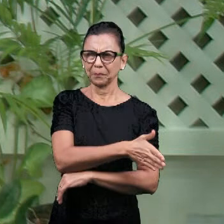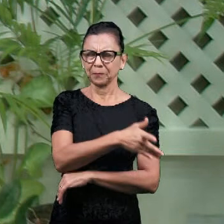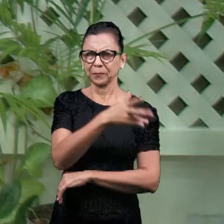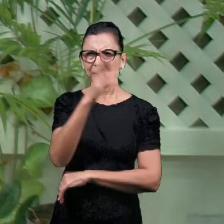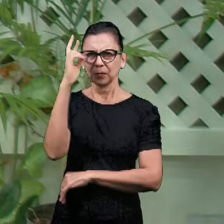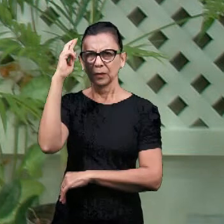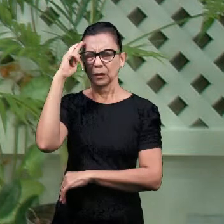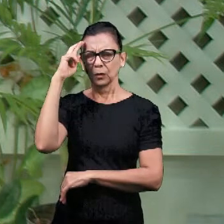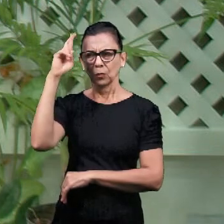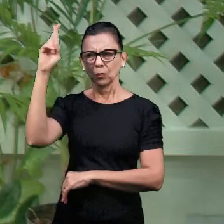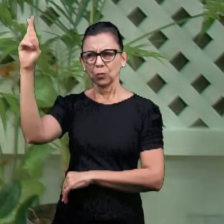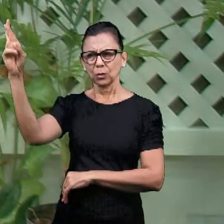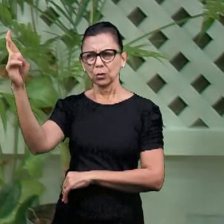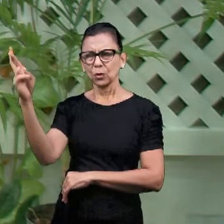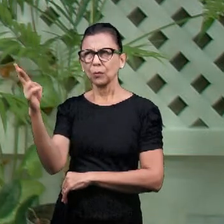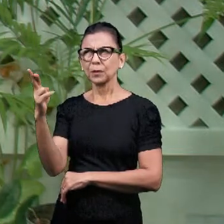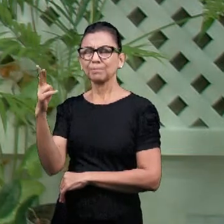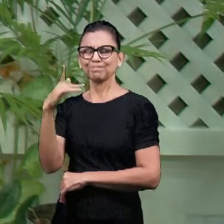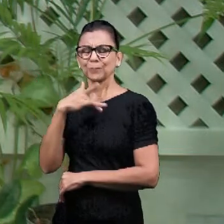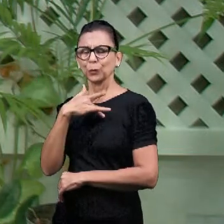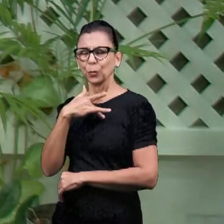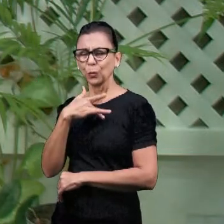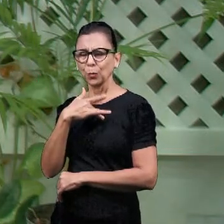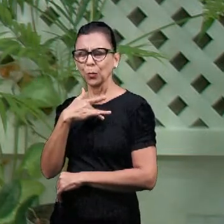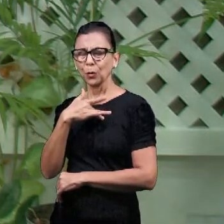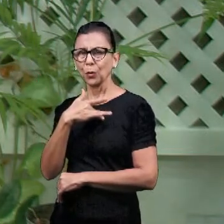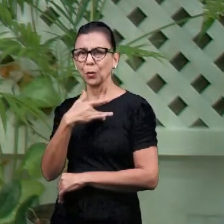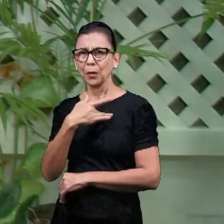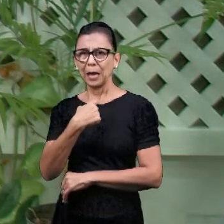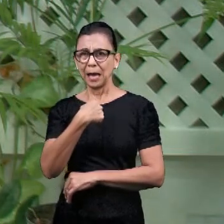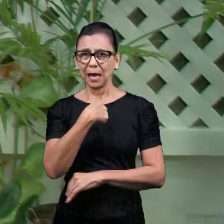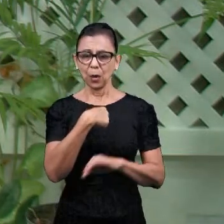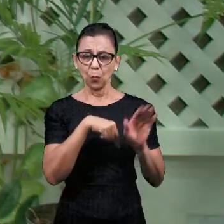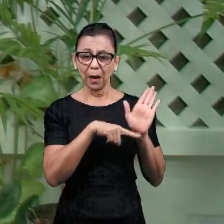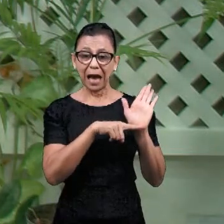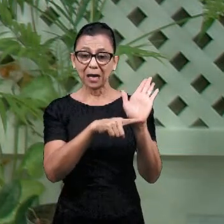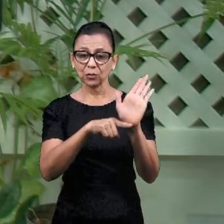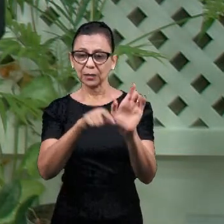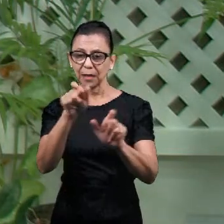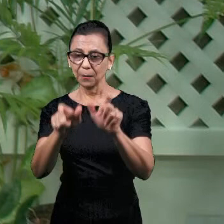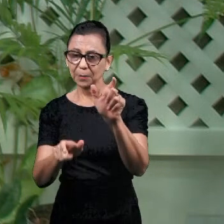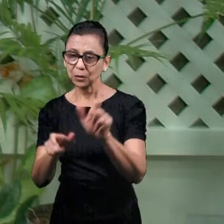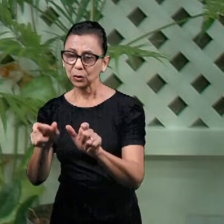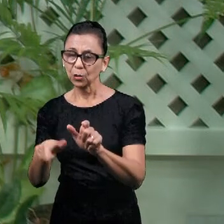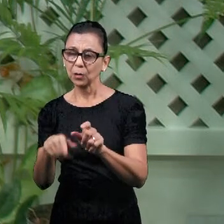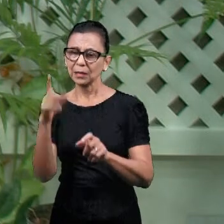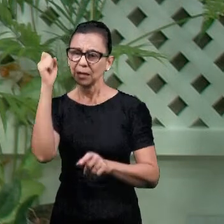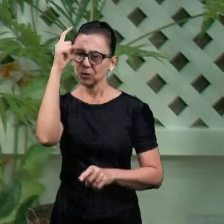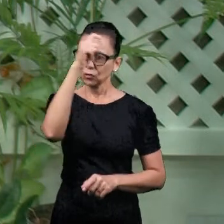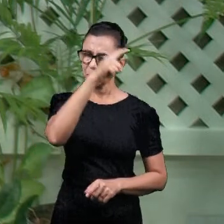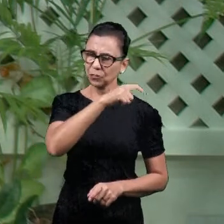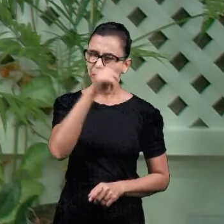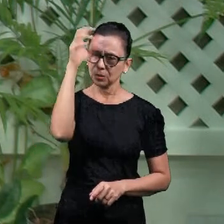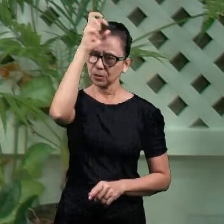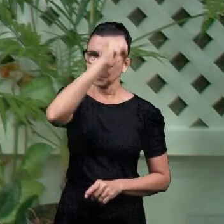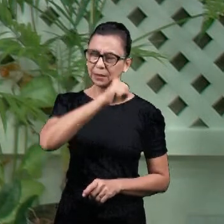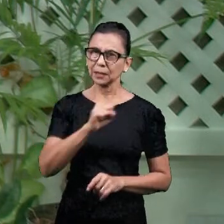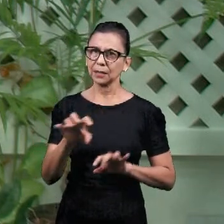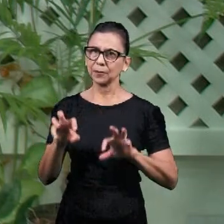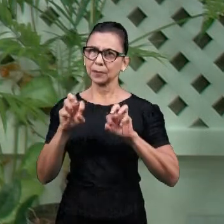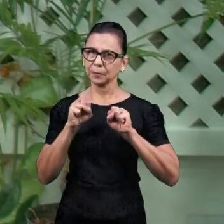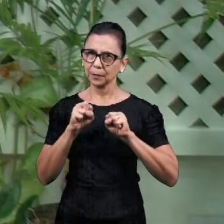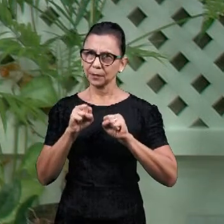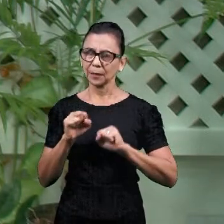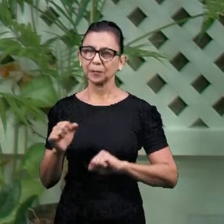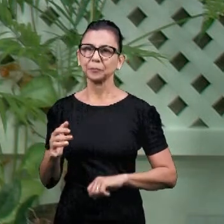touché pour aider les frères qui ont des difficultés dans l'apprentissage. C'est exactement ça, ma sœur. Nous sommes en